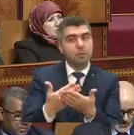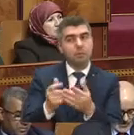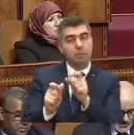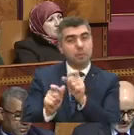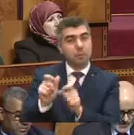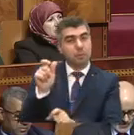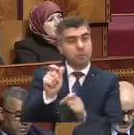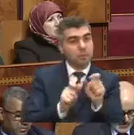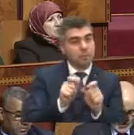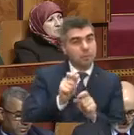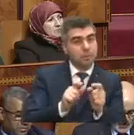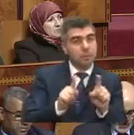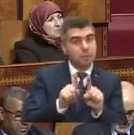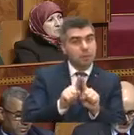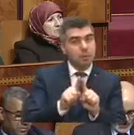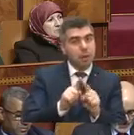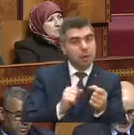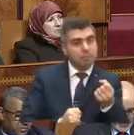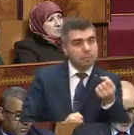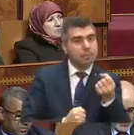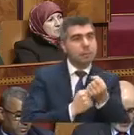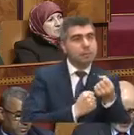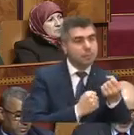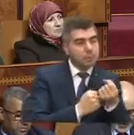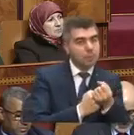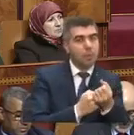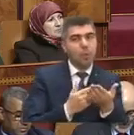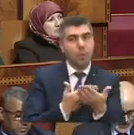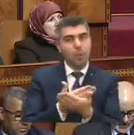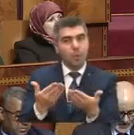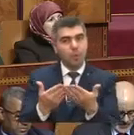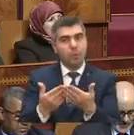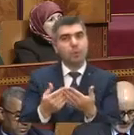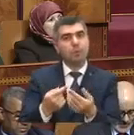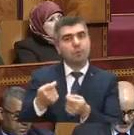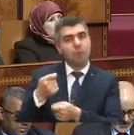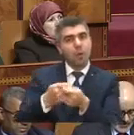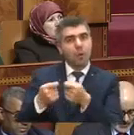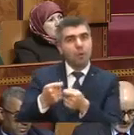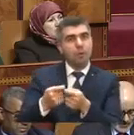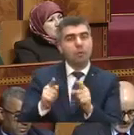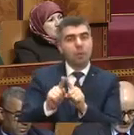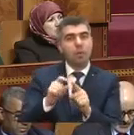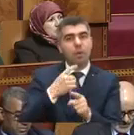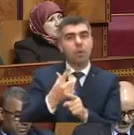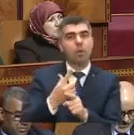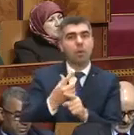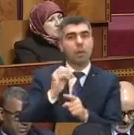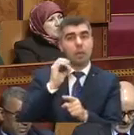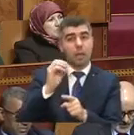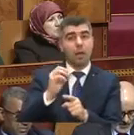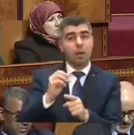أنها لم تستثمر بالشكل الكافي في تحسين أوضاع المهنيين، أبرزها إقرار منحة تكسير العربات والتي جاءت